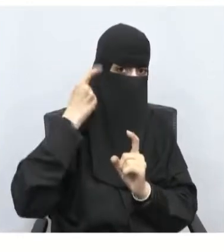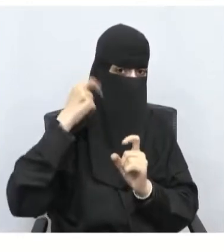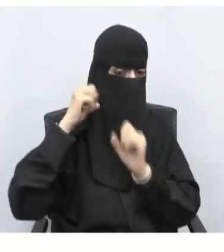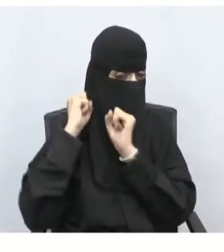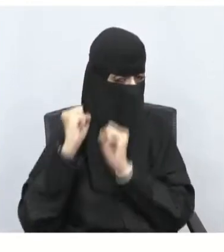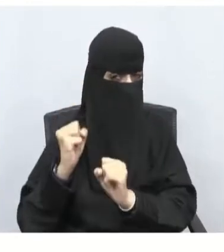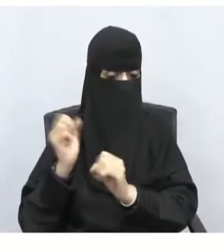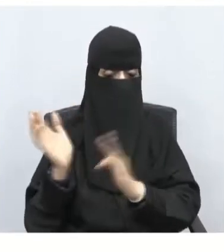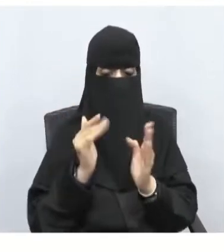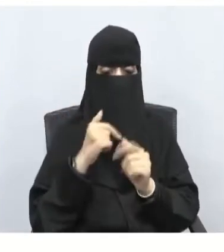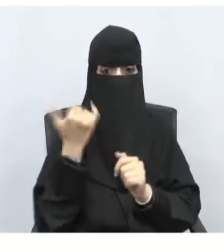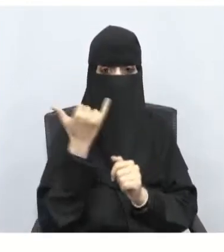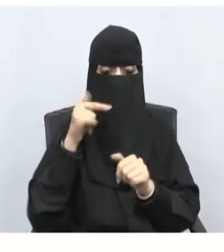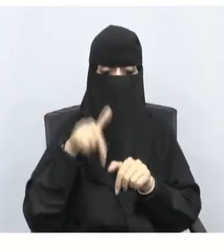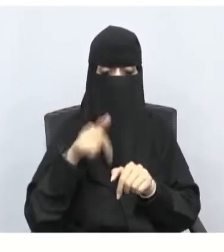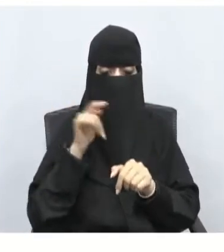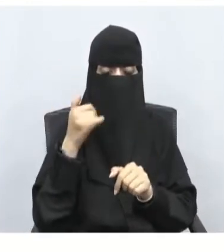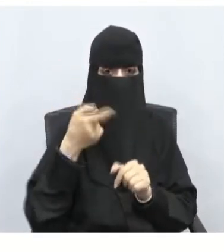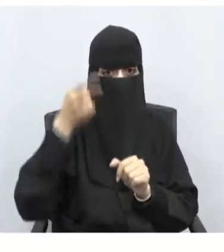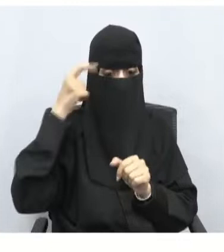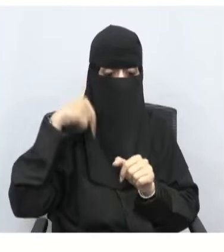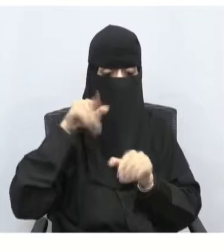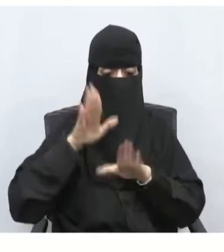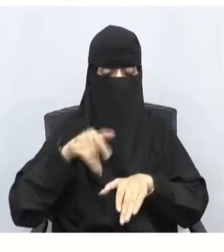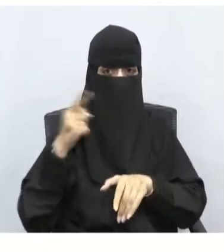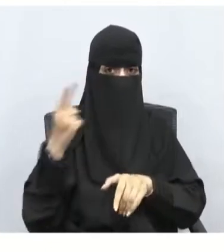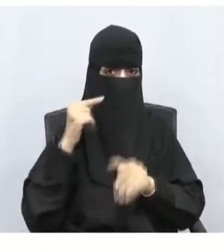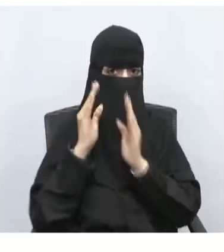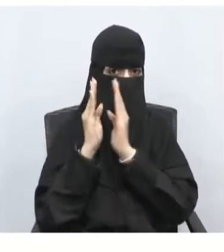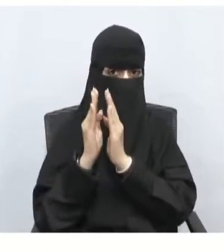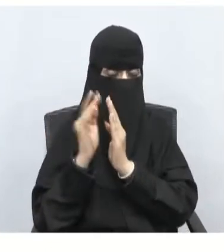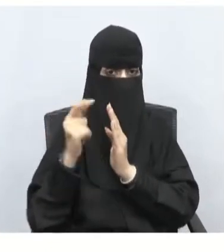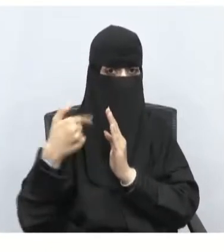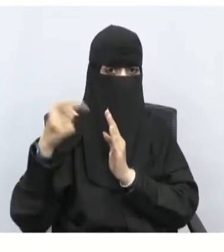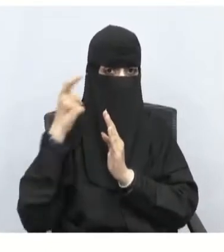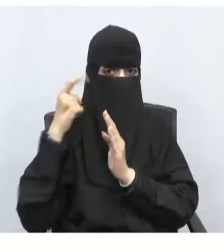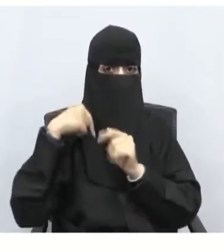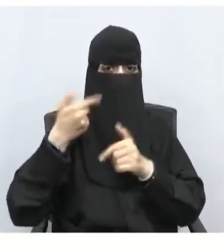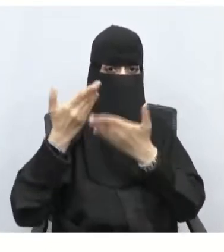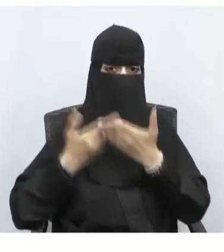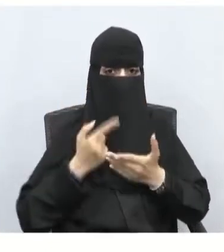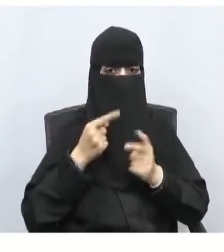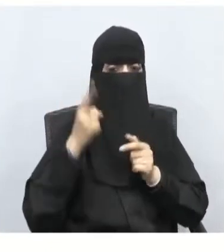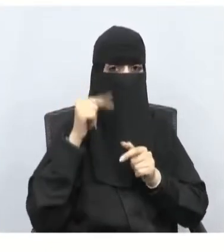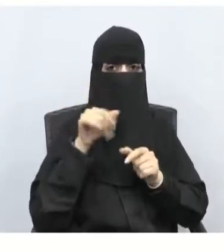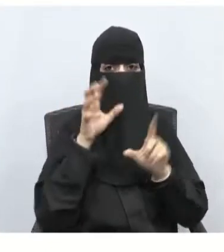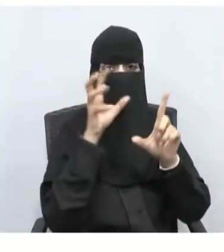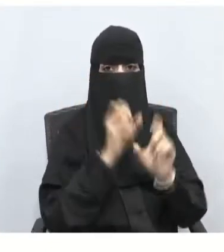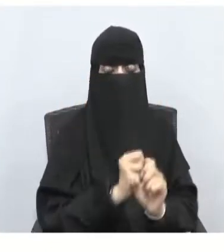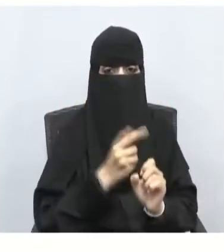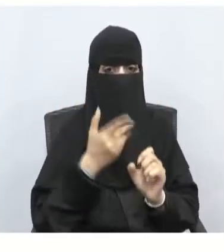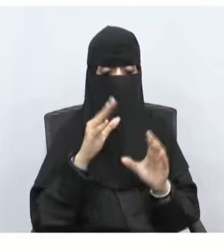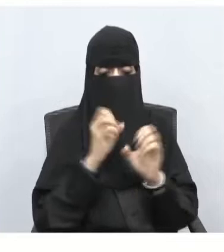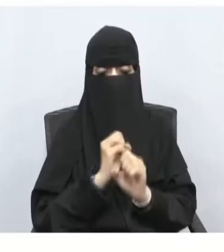وشدته. الأهمية معرفتنا بعلم الصوت تساعدنا على حماية